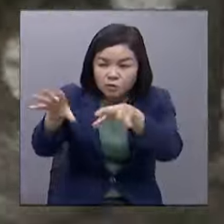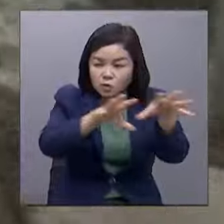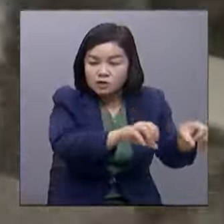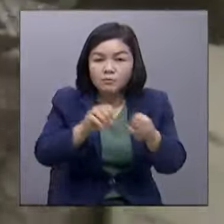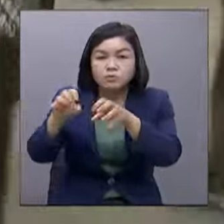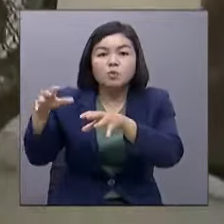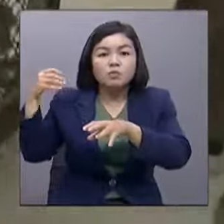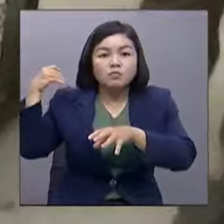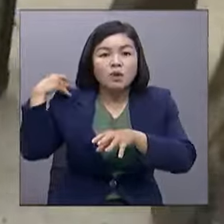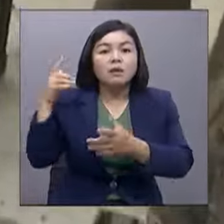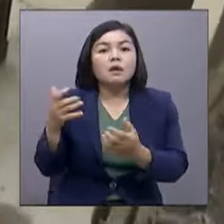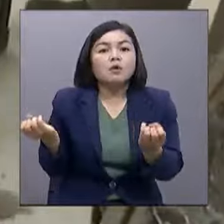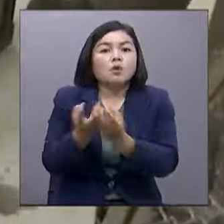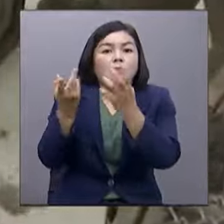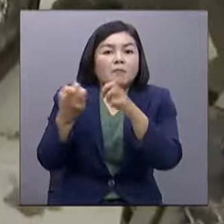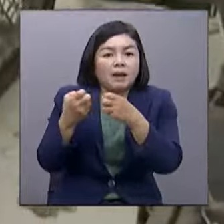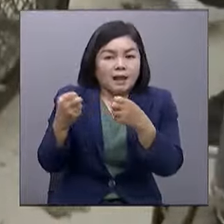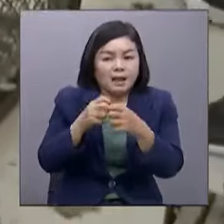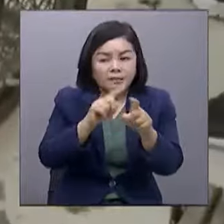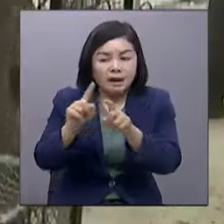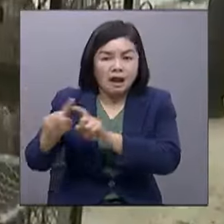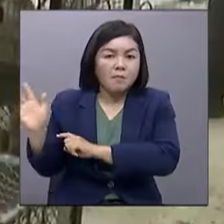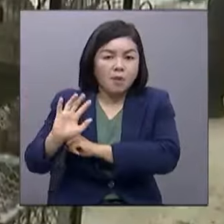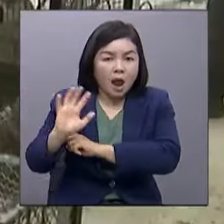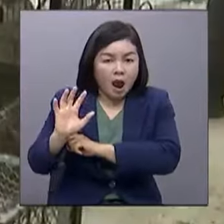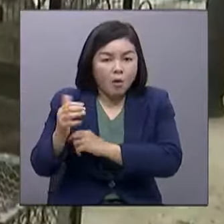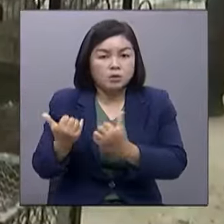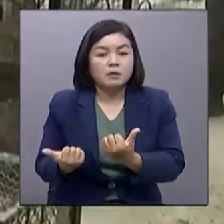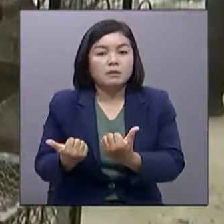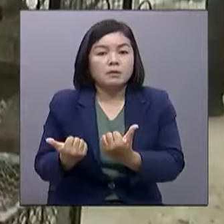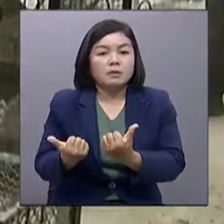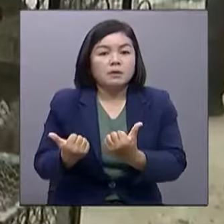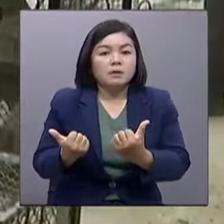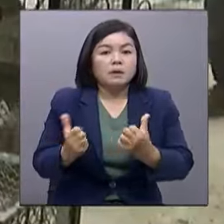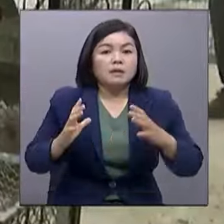ได้ไม่มีปัญหาการแย่งชิงพื้นที่เป็นที่อยู่อาศัยภายในบ้านหลังใหม่ครับ